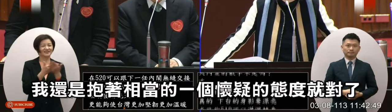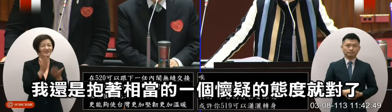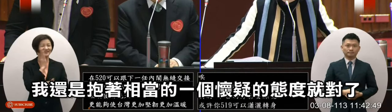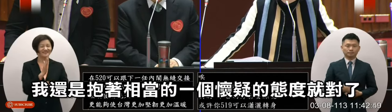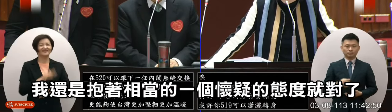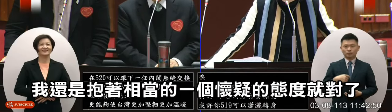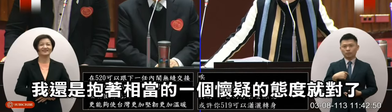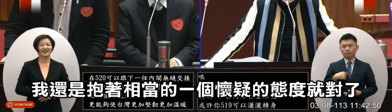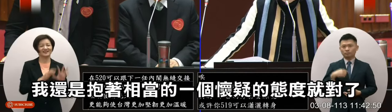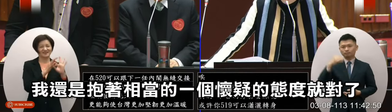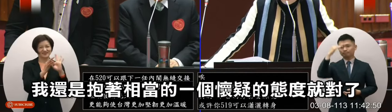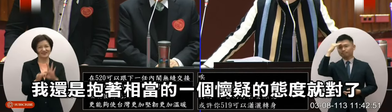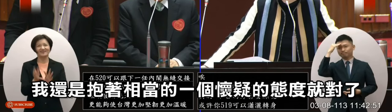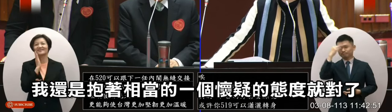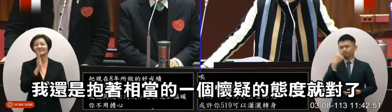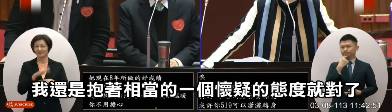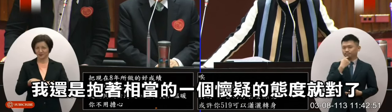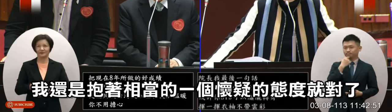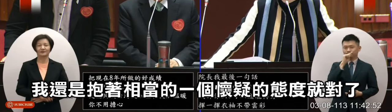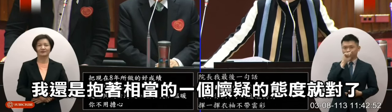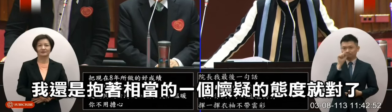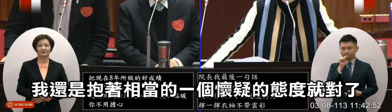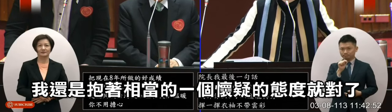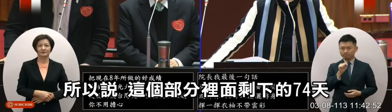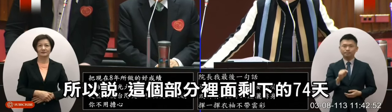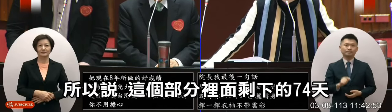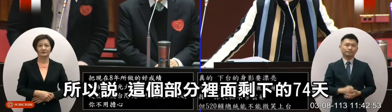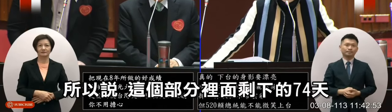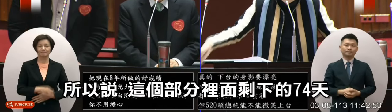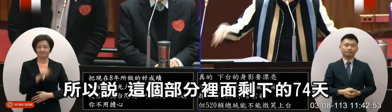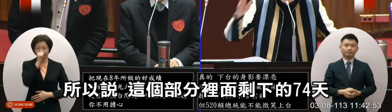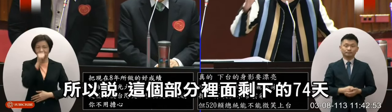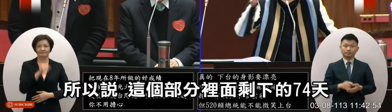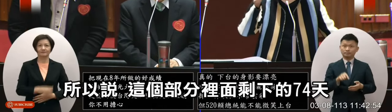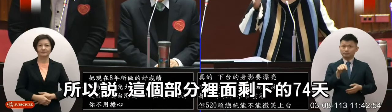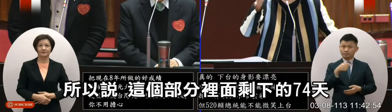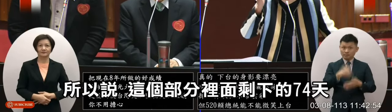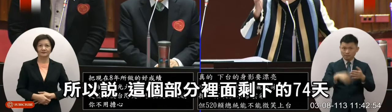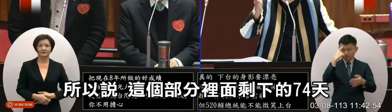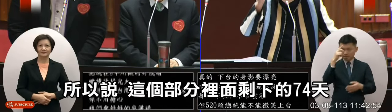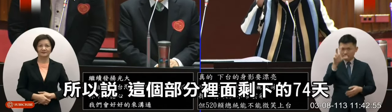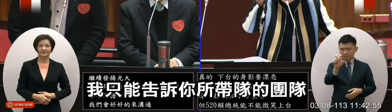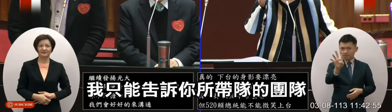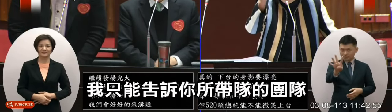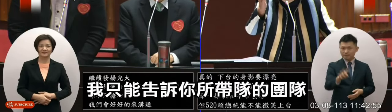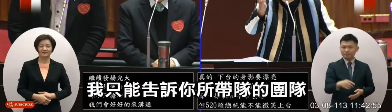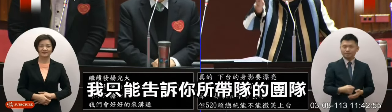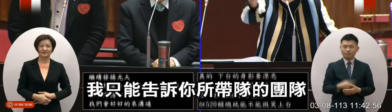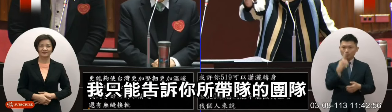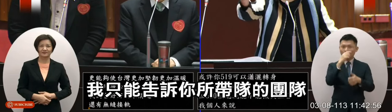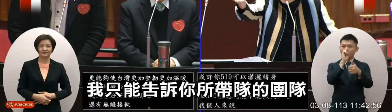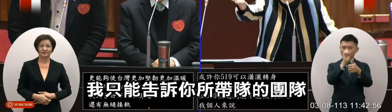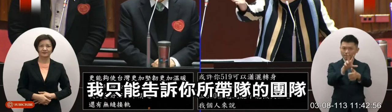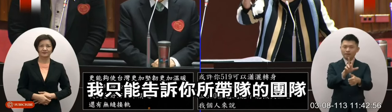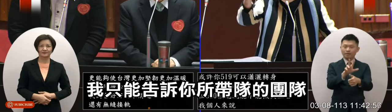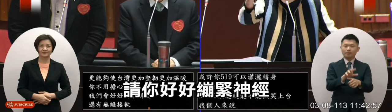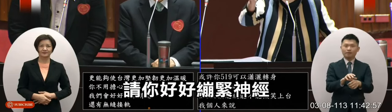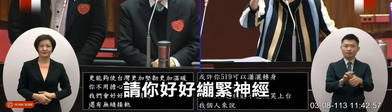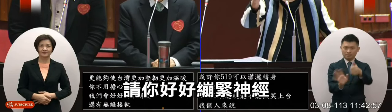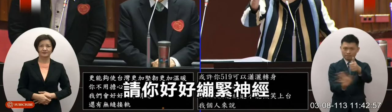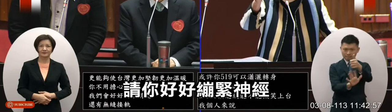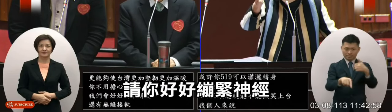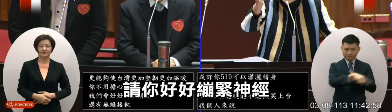着相当的一个怀疑的态度就对了。所以说这部分里面剩下的74天，我只能告诉你所带队的团队，